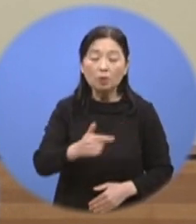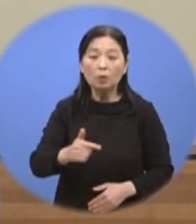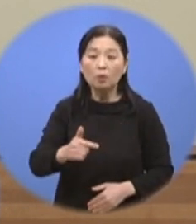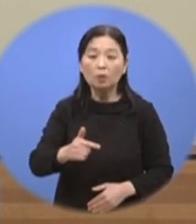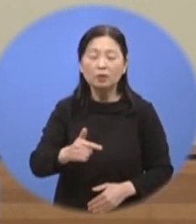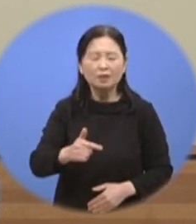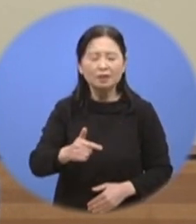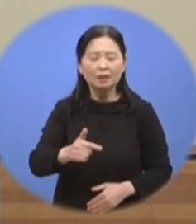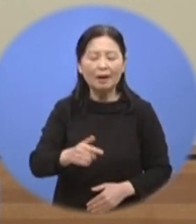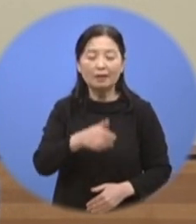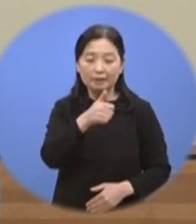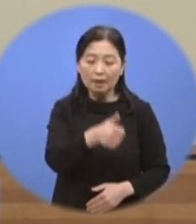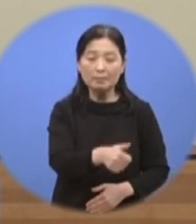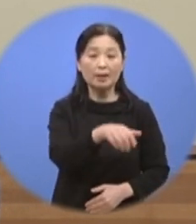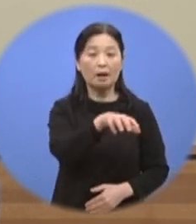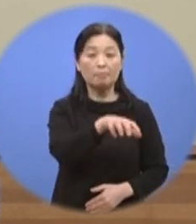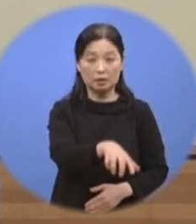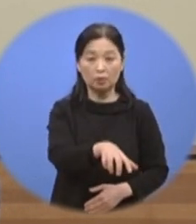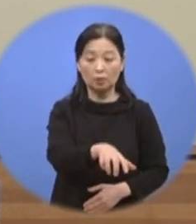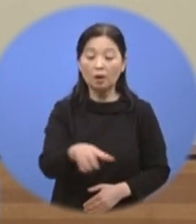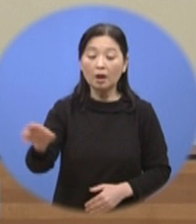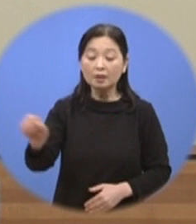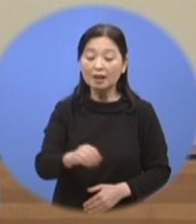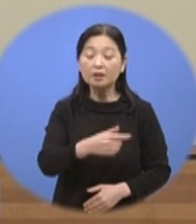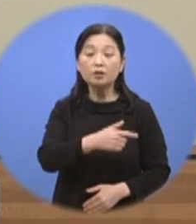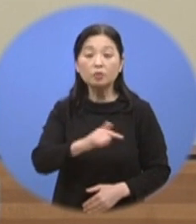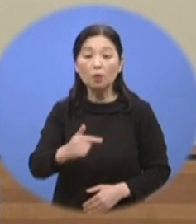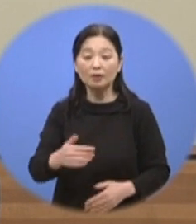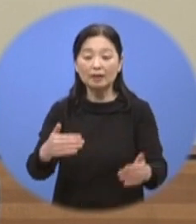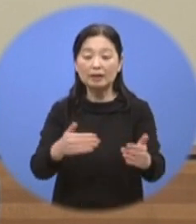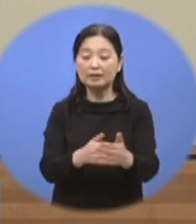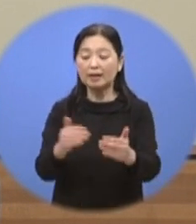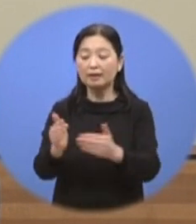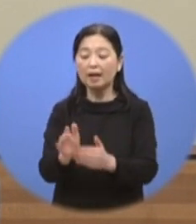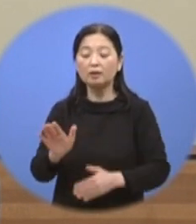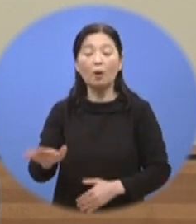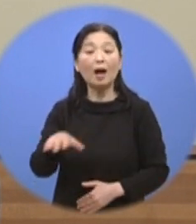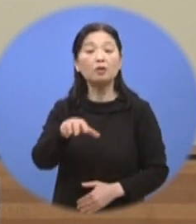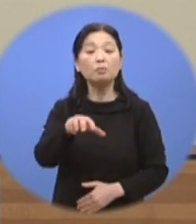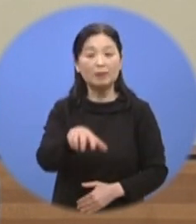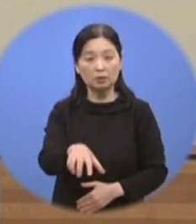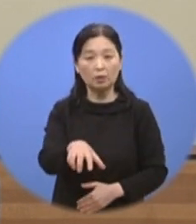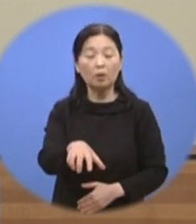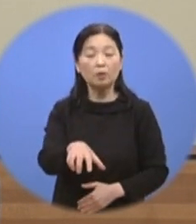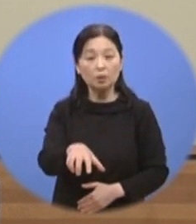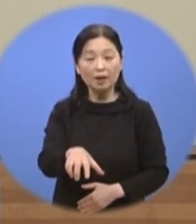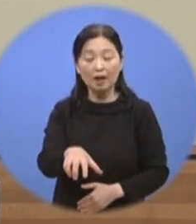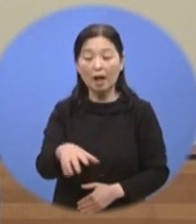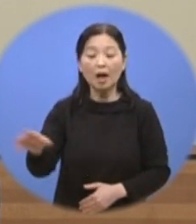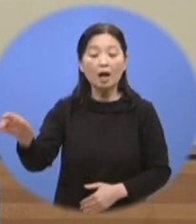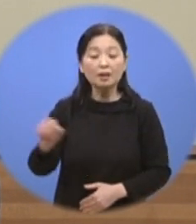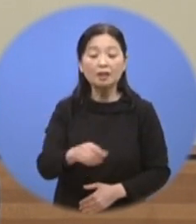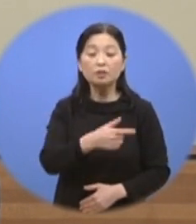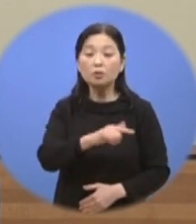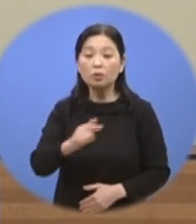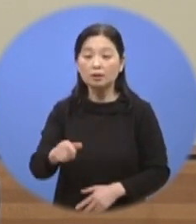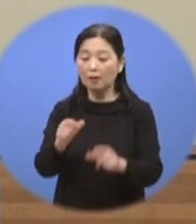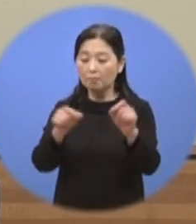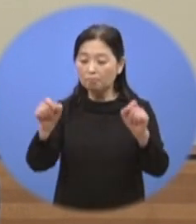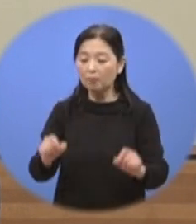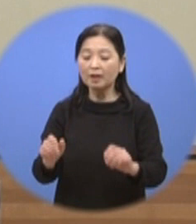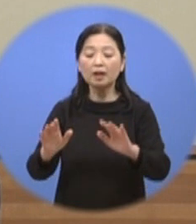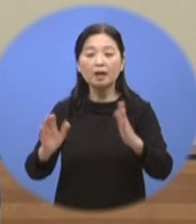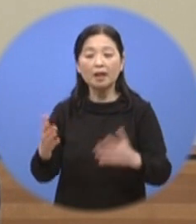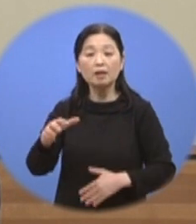ない場所、採取等に制限がある場所、それから採取等をしても問題がない